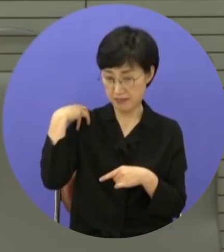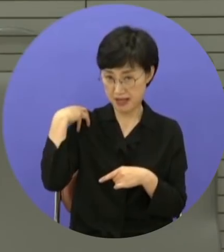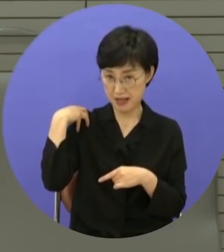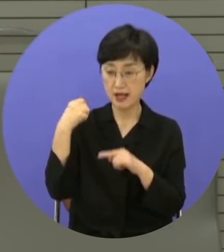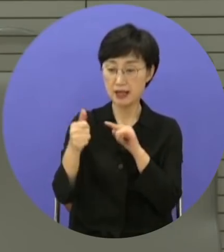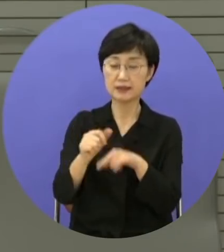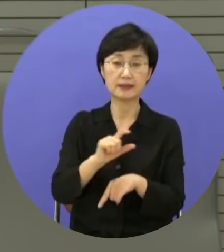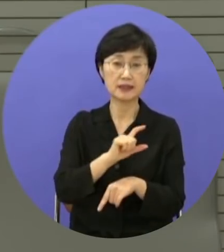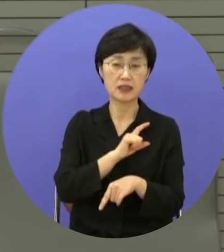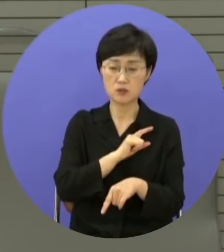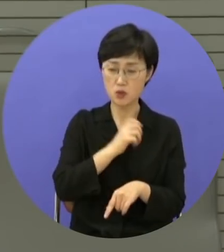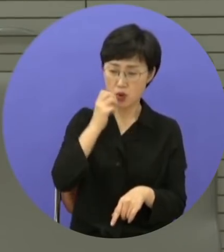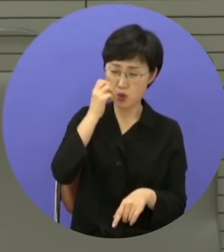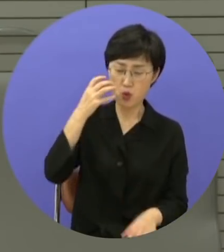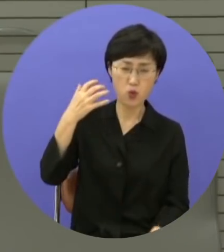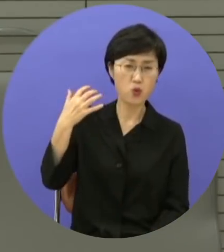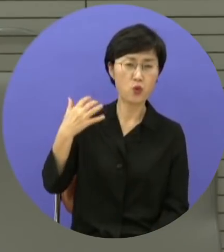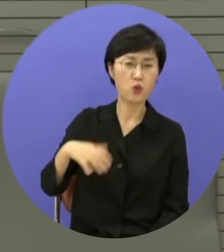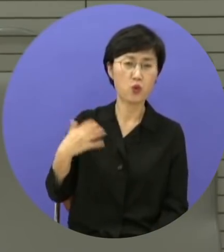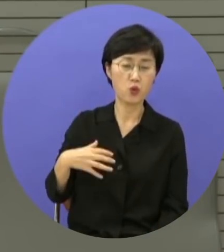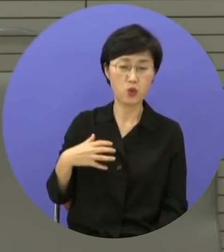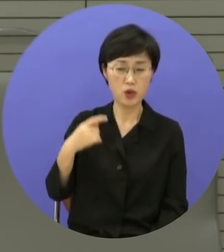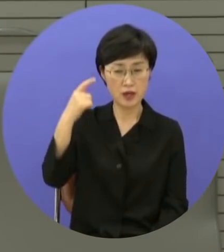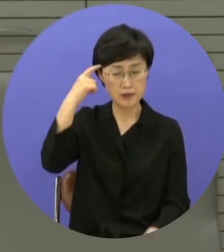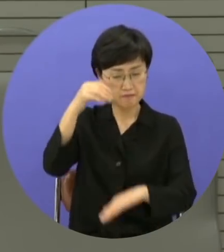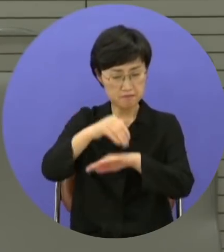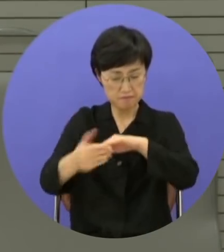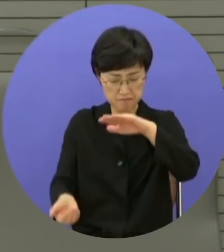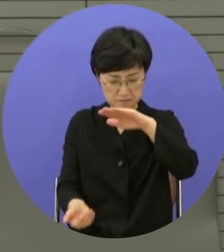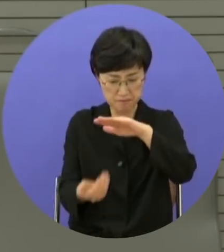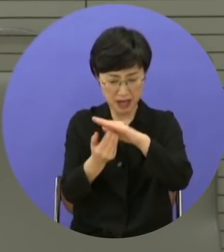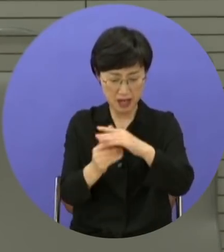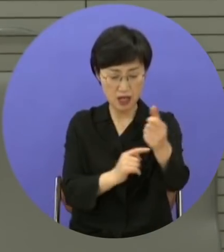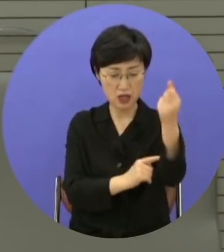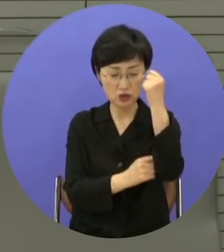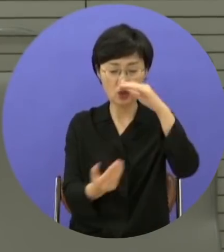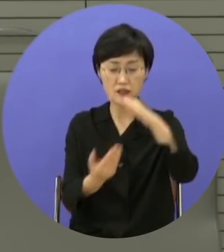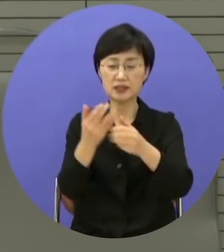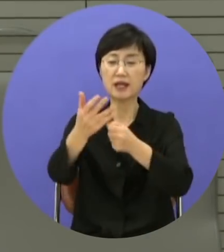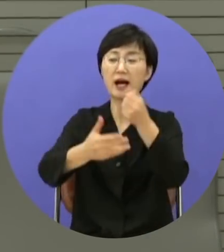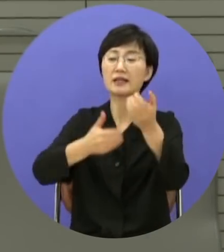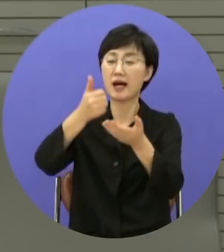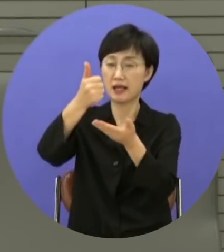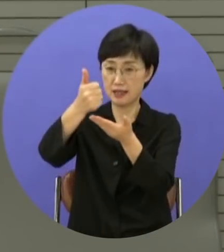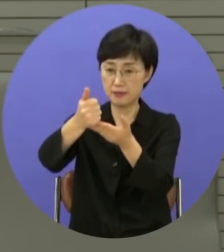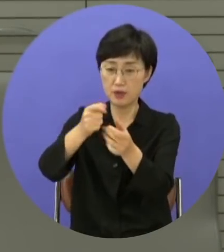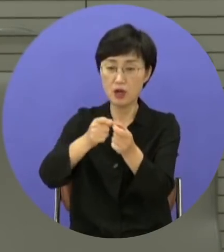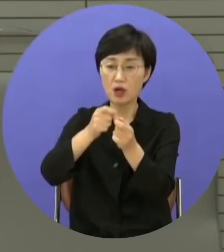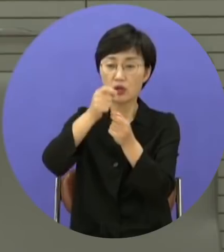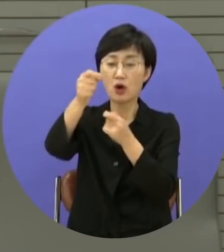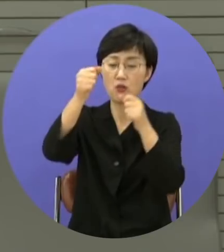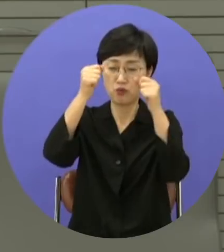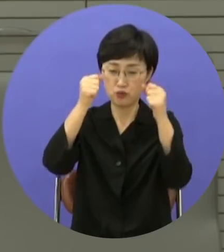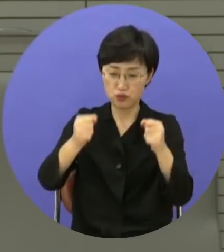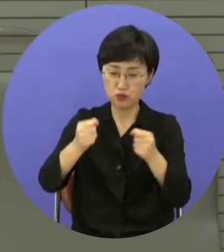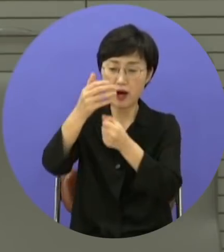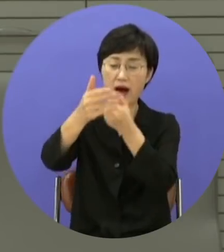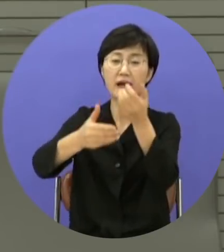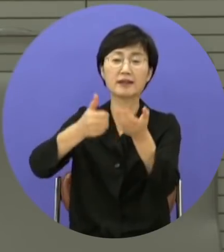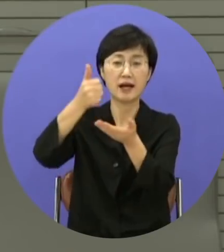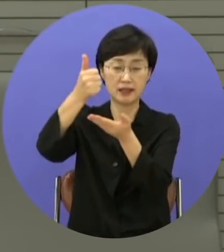이름은 기묘자라 모사라 전능하신 하나님이라 영존하시는 아버지라 평강의 왕이라 할